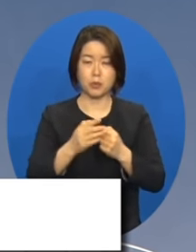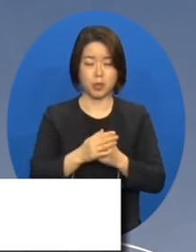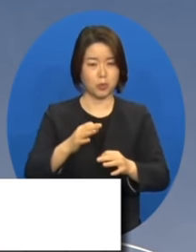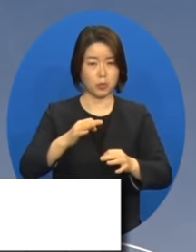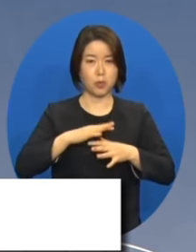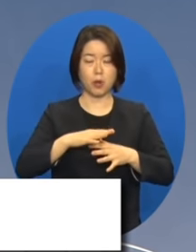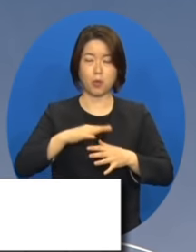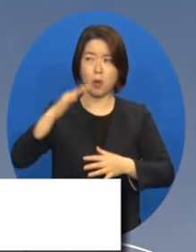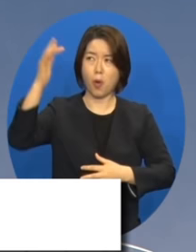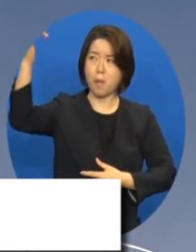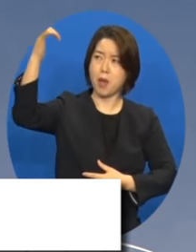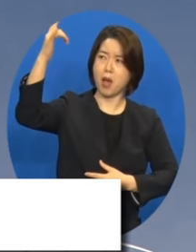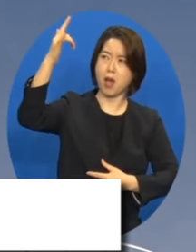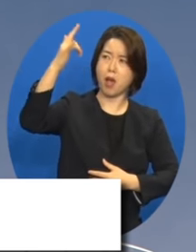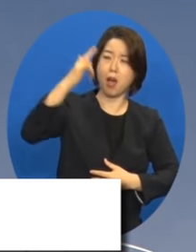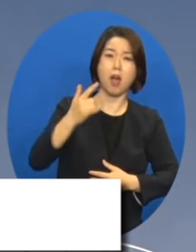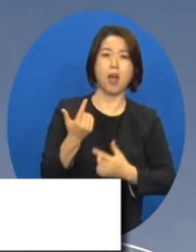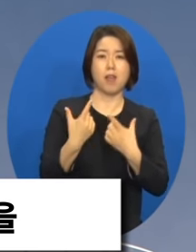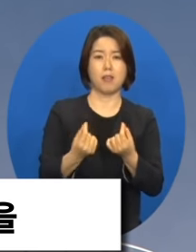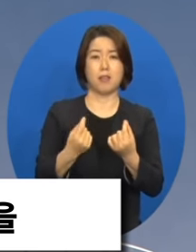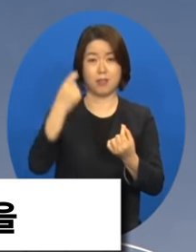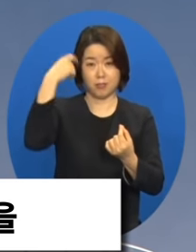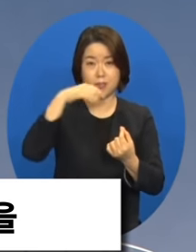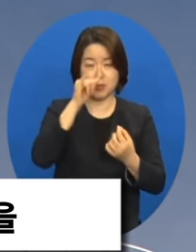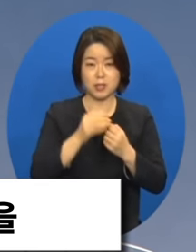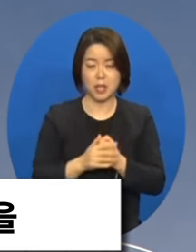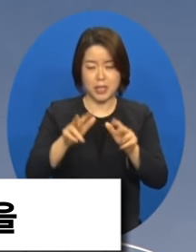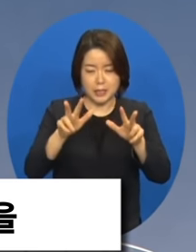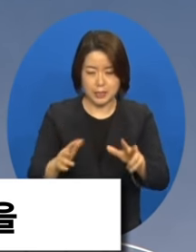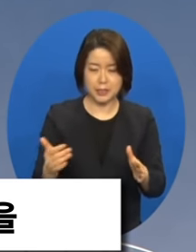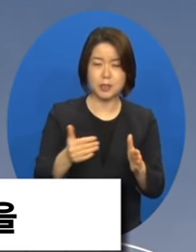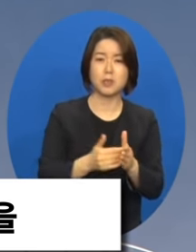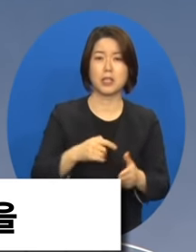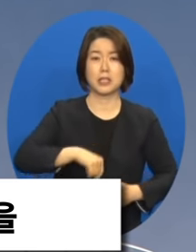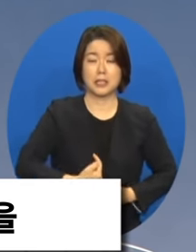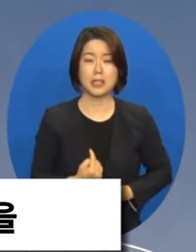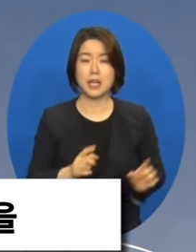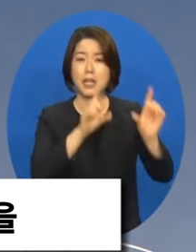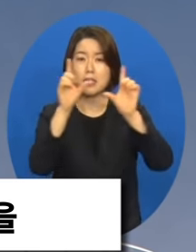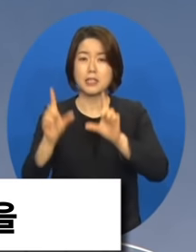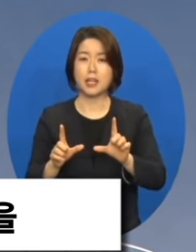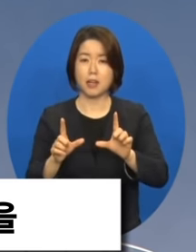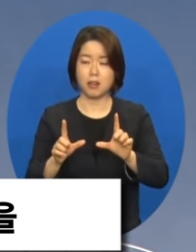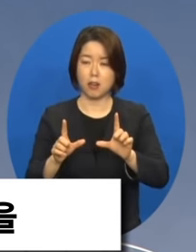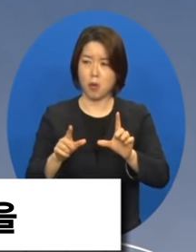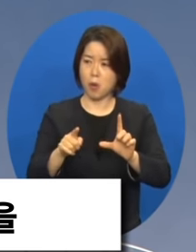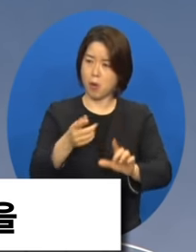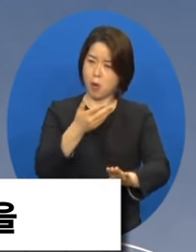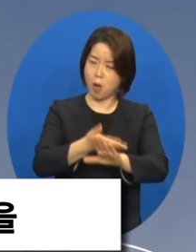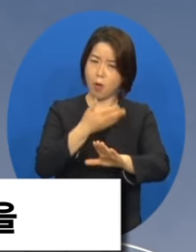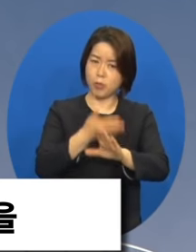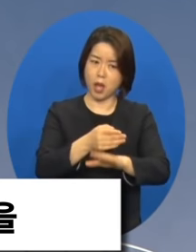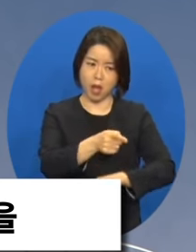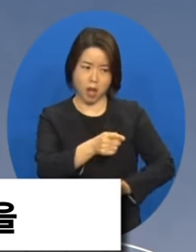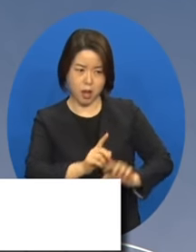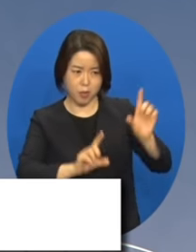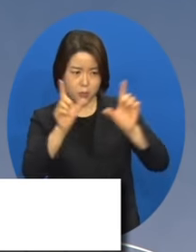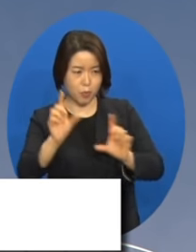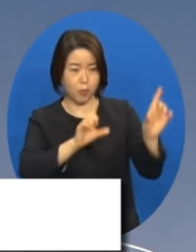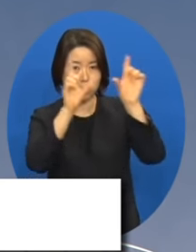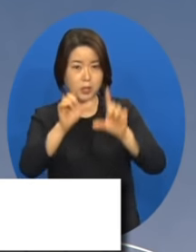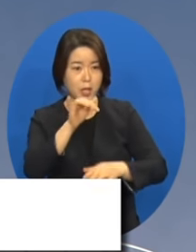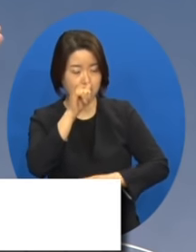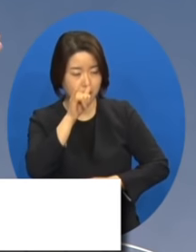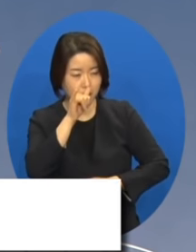빛이 임했다 고 했습니다 지금까지 자기가 살던 산과 전혀 다른 삶이 있다는 것을